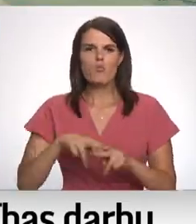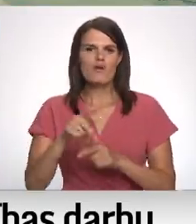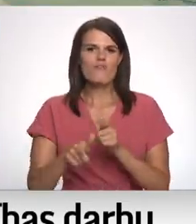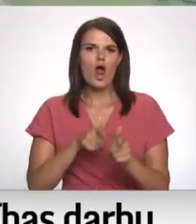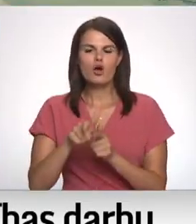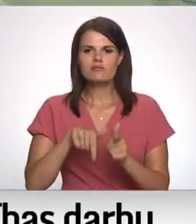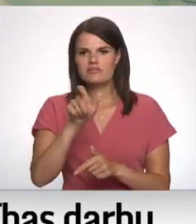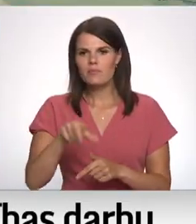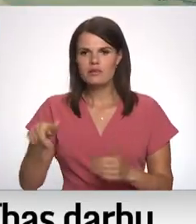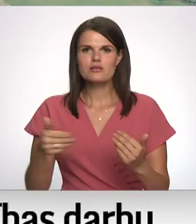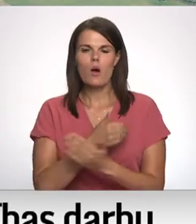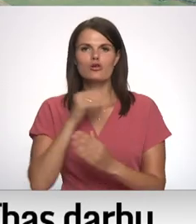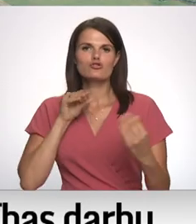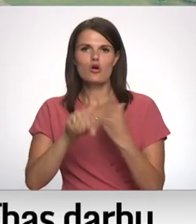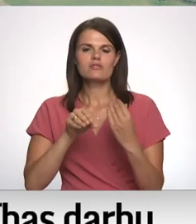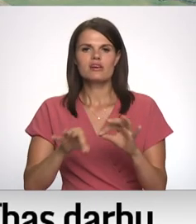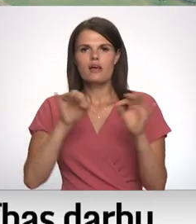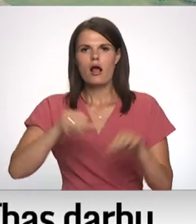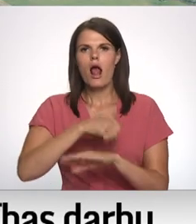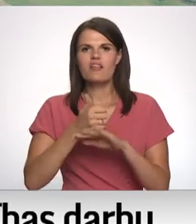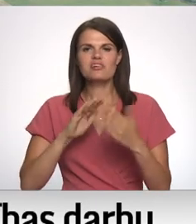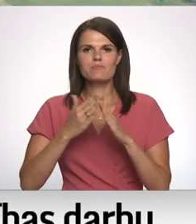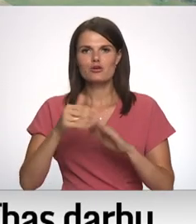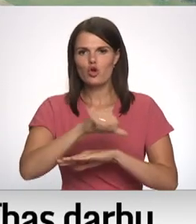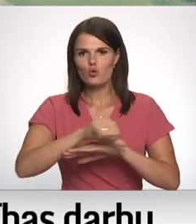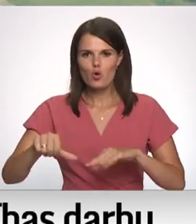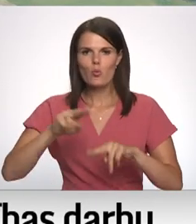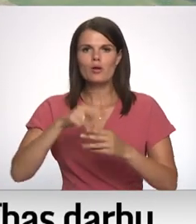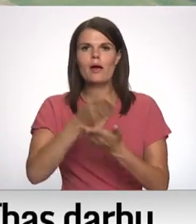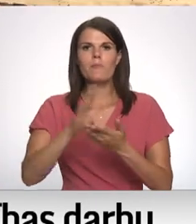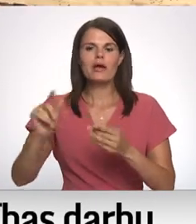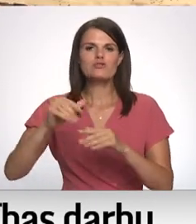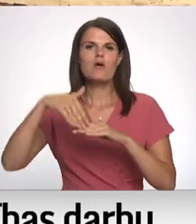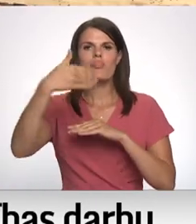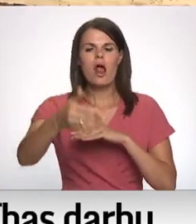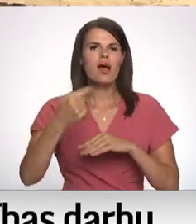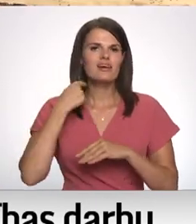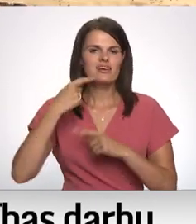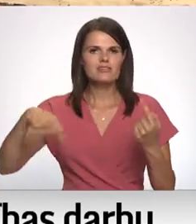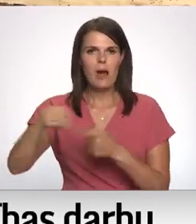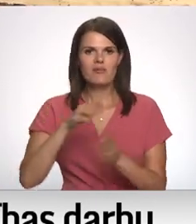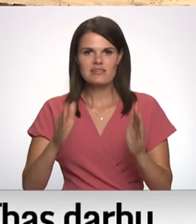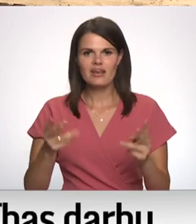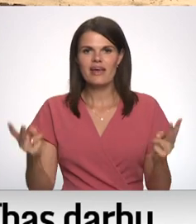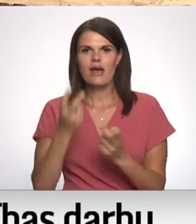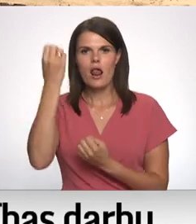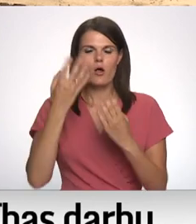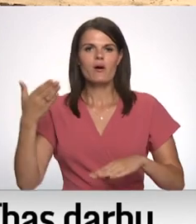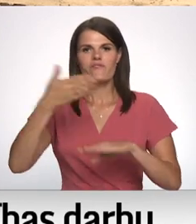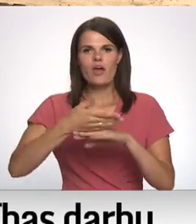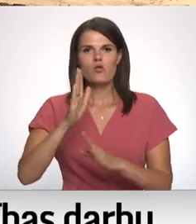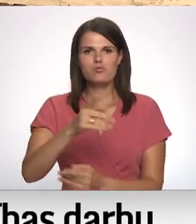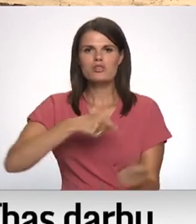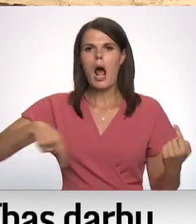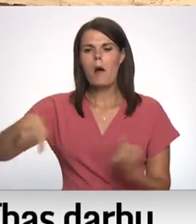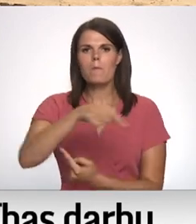Jaunā šosei sāksies pie galvaspilsētas robežas un noslēgsies nedaudz tālāk aiz Rīgas apvedceļa. Līdz šim ierastos luksofors saistās rotācijas apļu